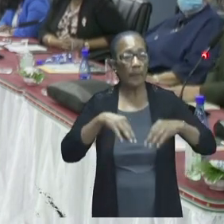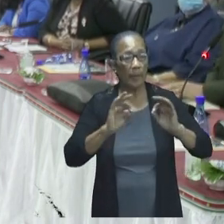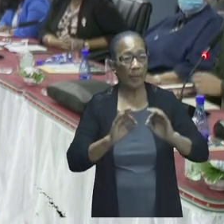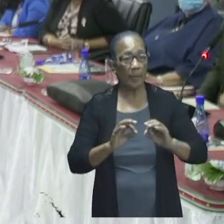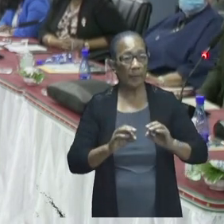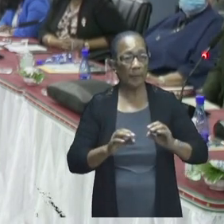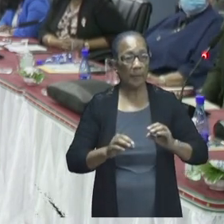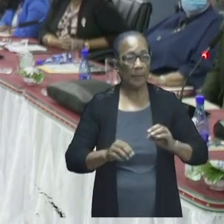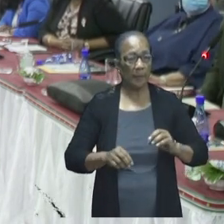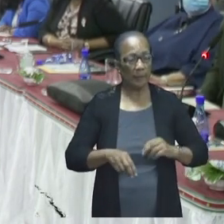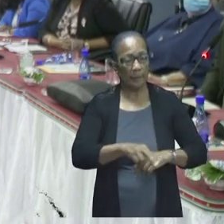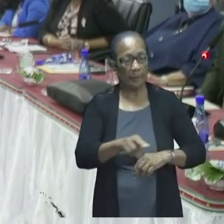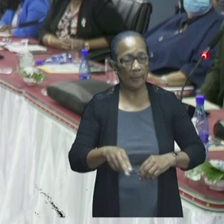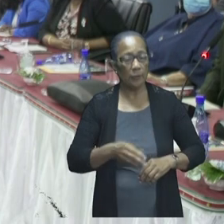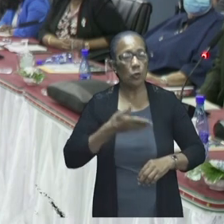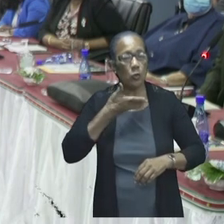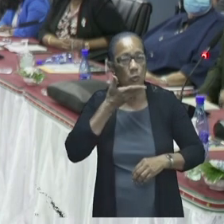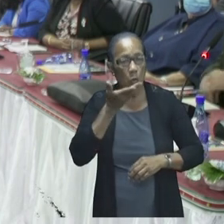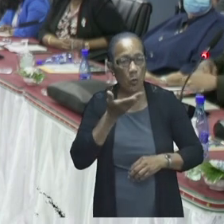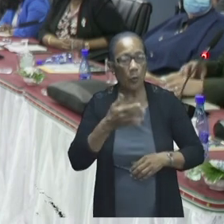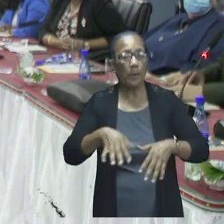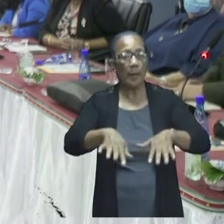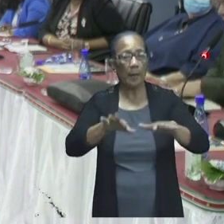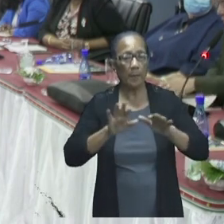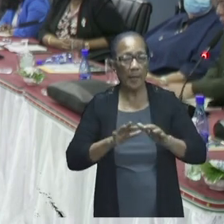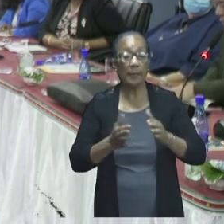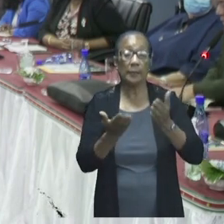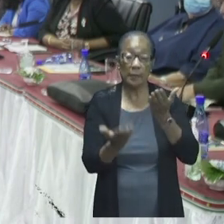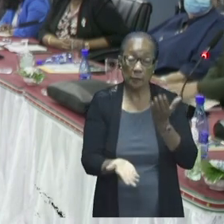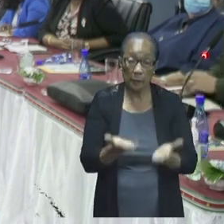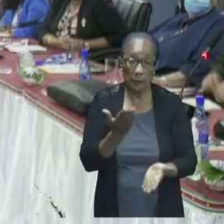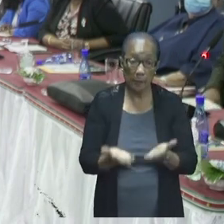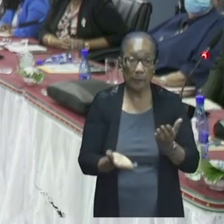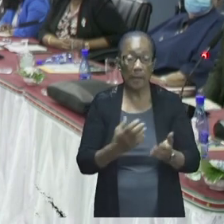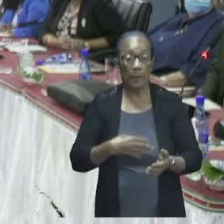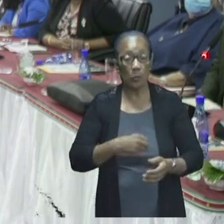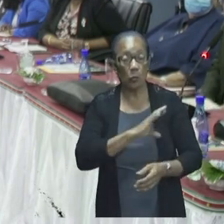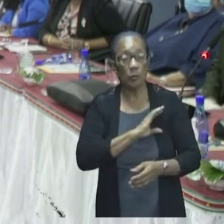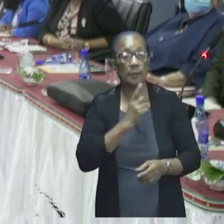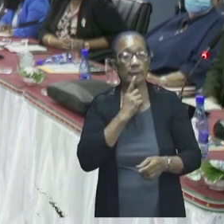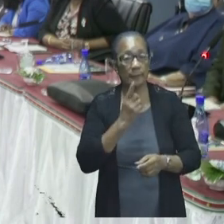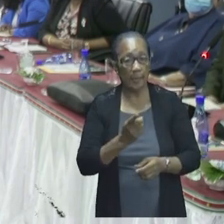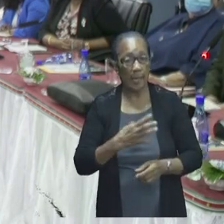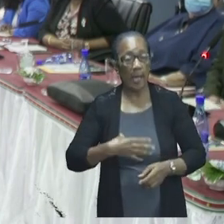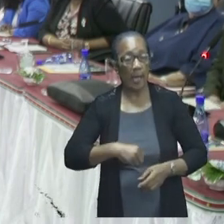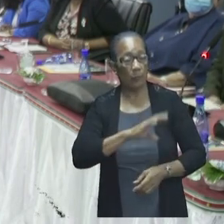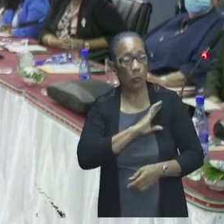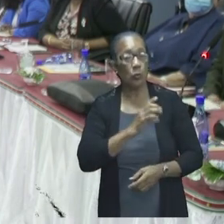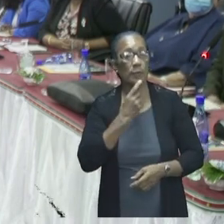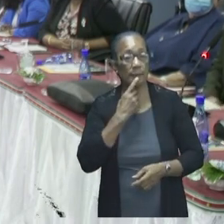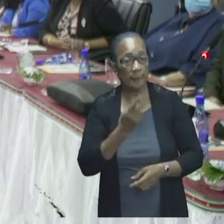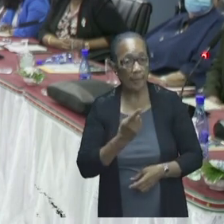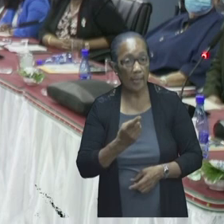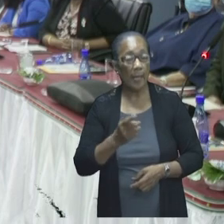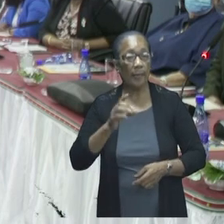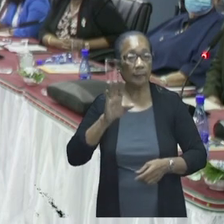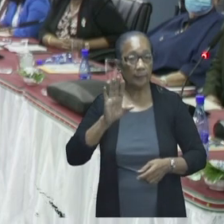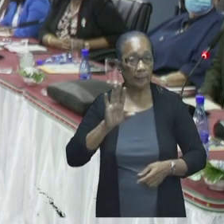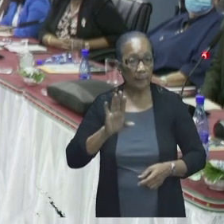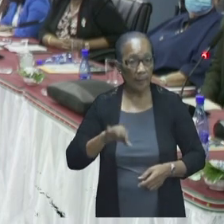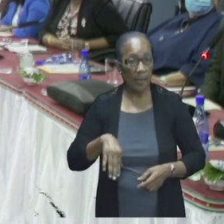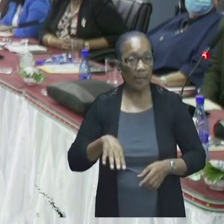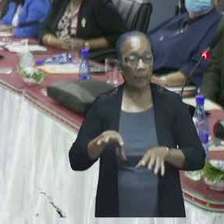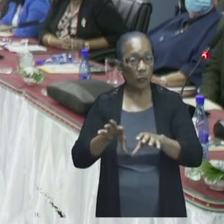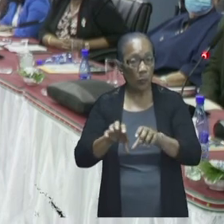parlement is geëvalueerd geworden dat heb ik in dna ook aangegeven ik heb toen ook aangegeven dat naar de begrotingsbehandeling